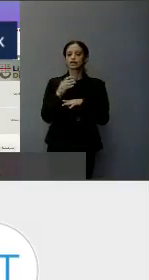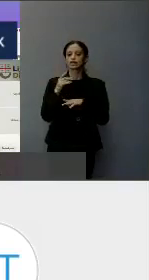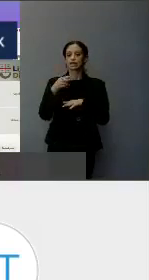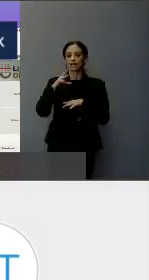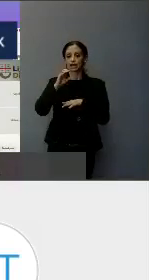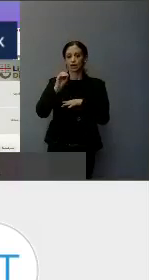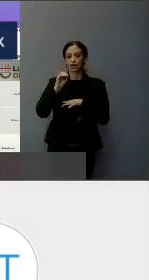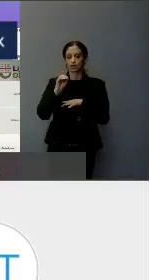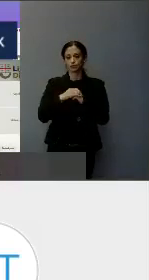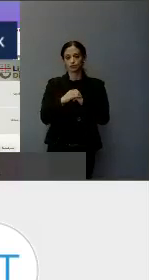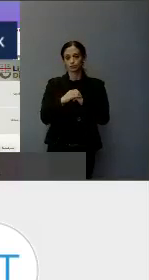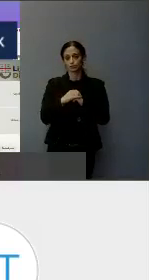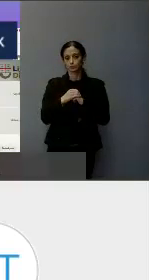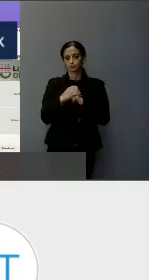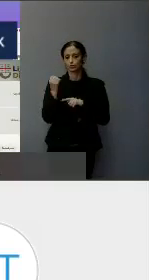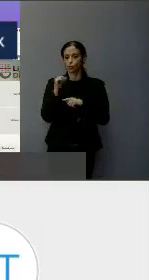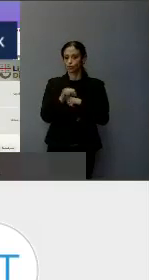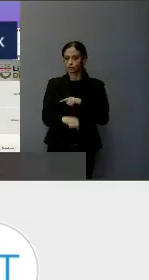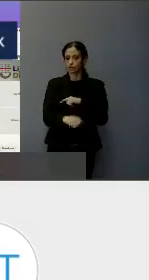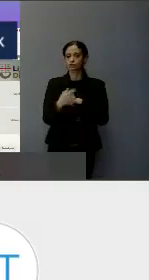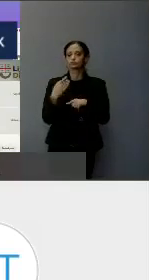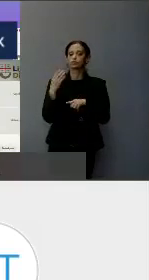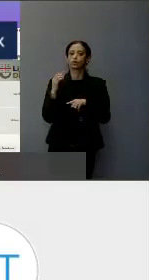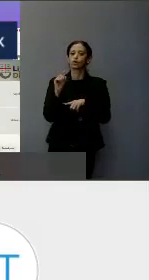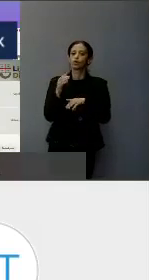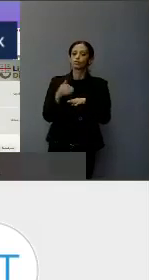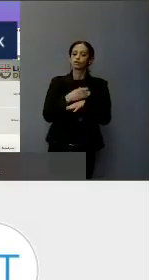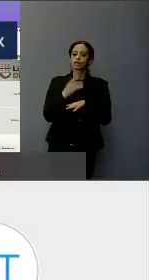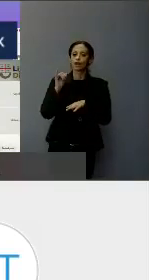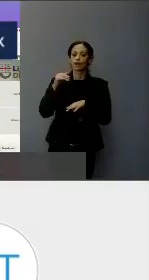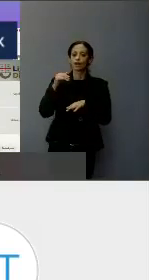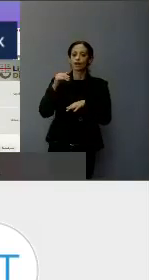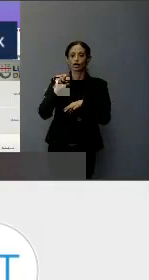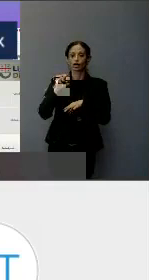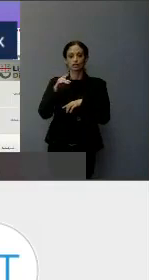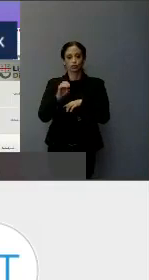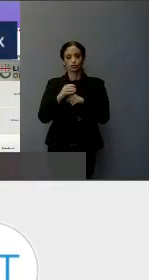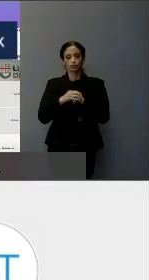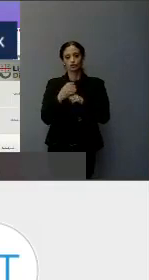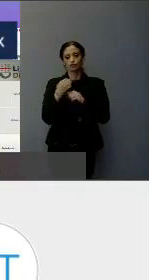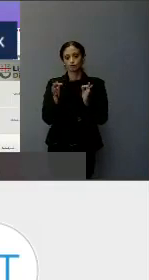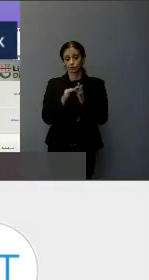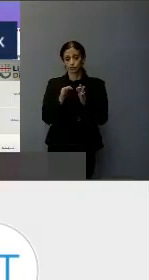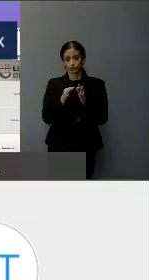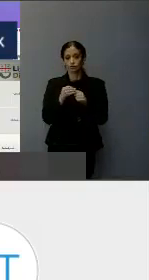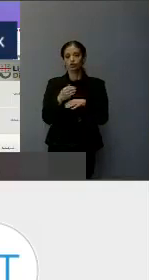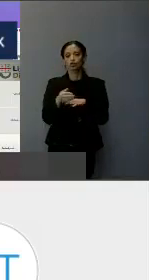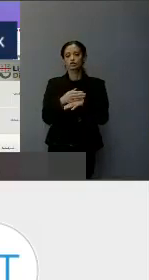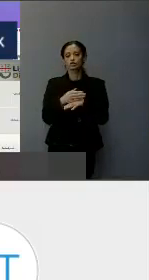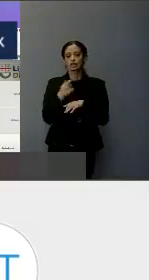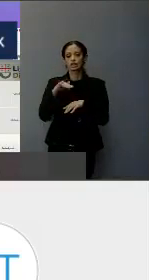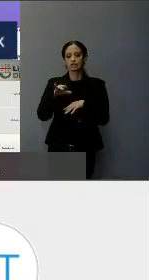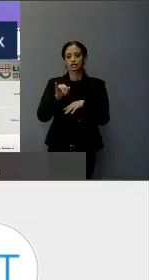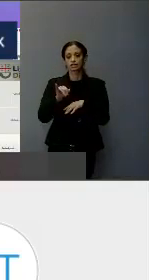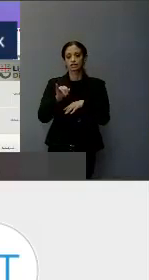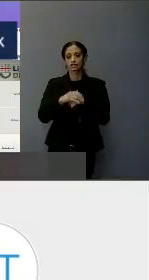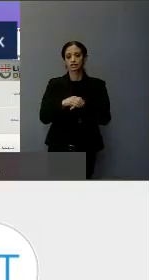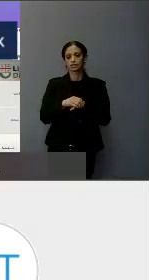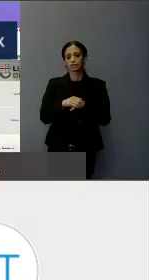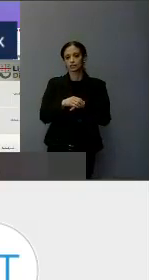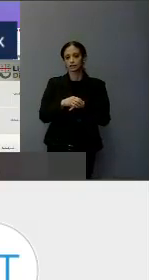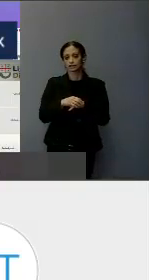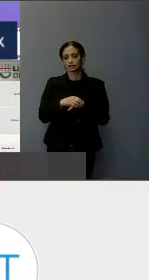grillo comprare o consigliere immordino favorevole consigliera pini